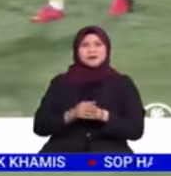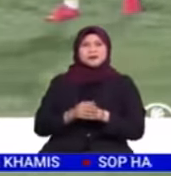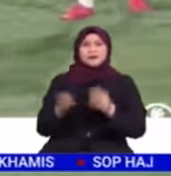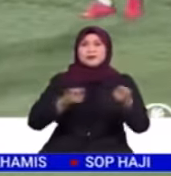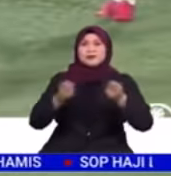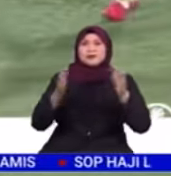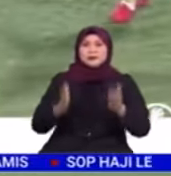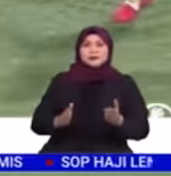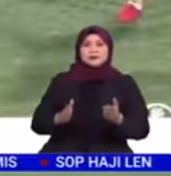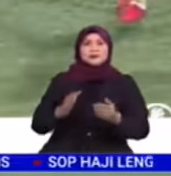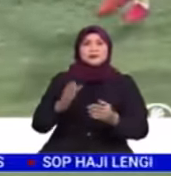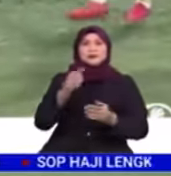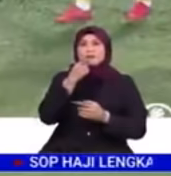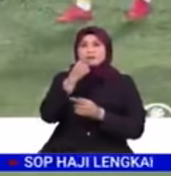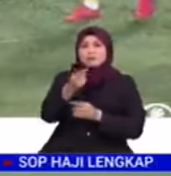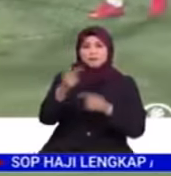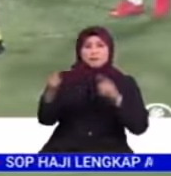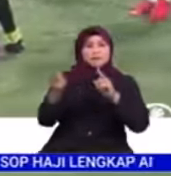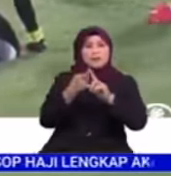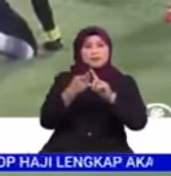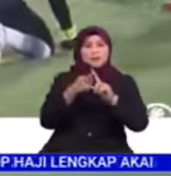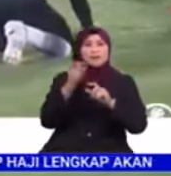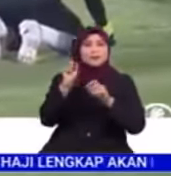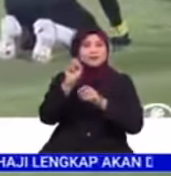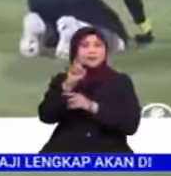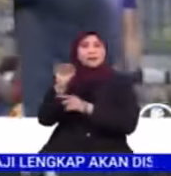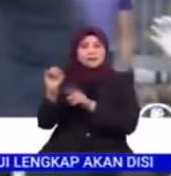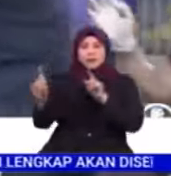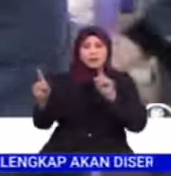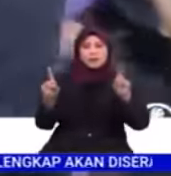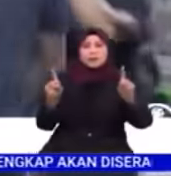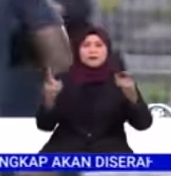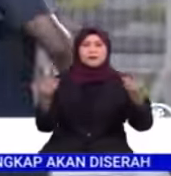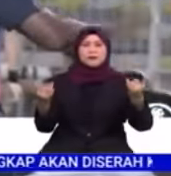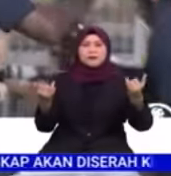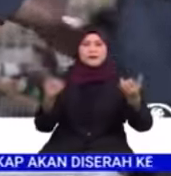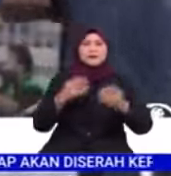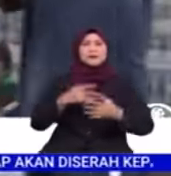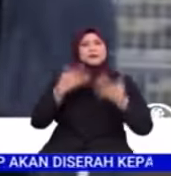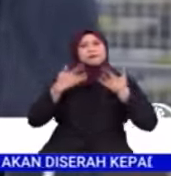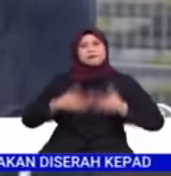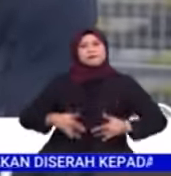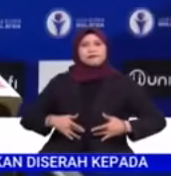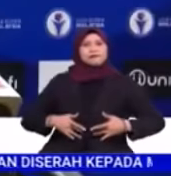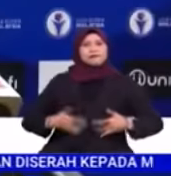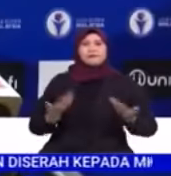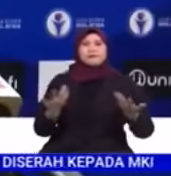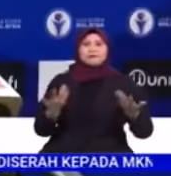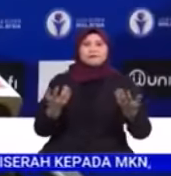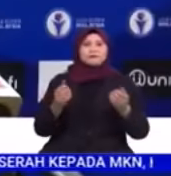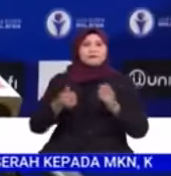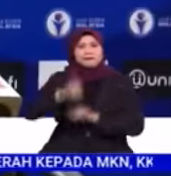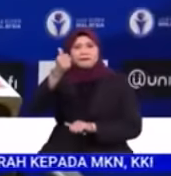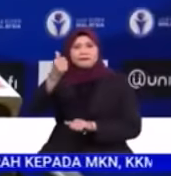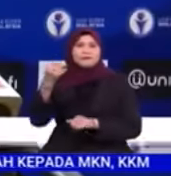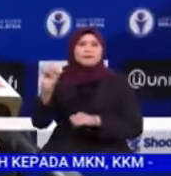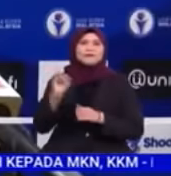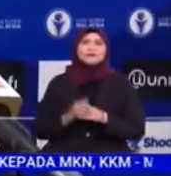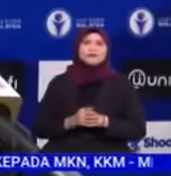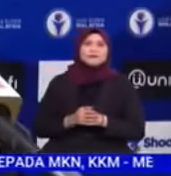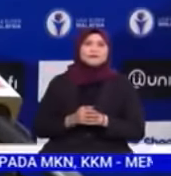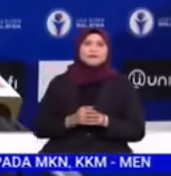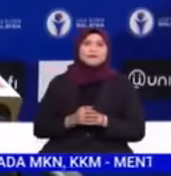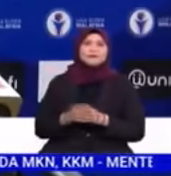pengendali berarti conkyrc Dusun seri itu dianggap mengecewakan susulan penyudah tumpul pasukannya Februari ini